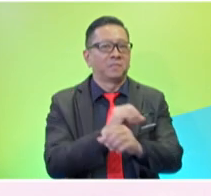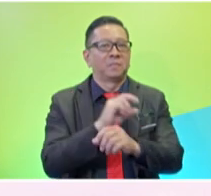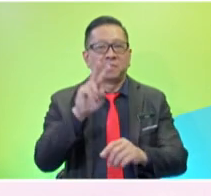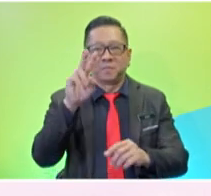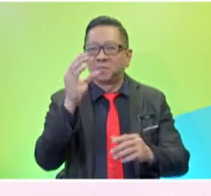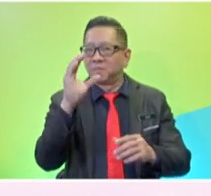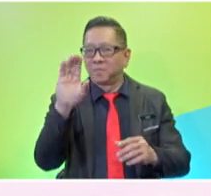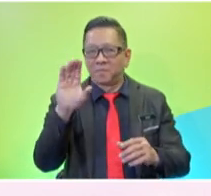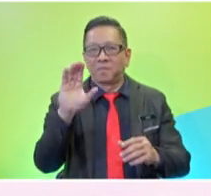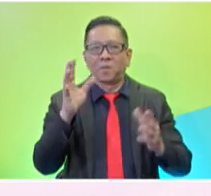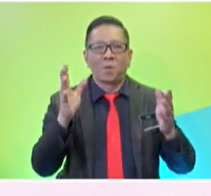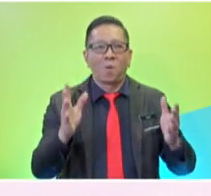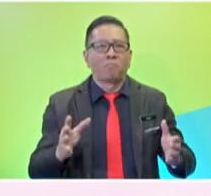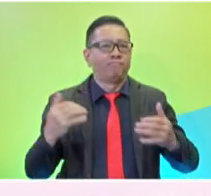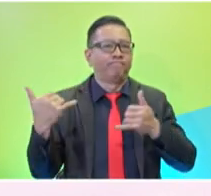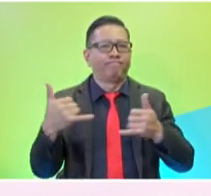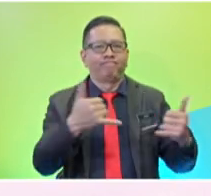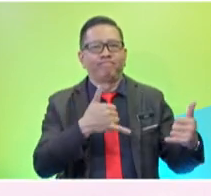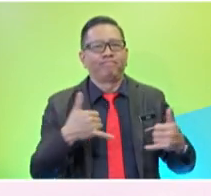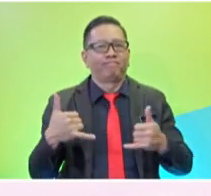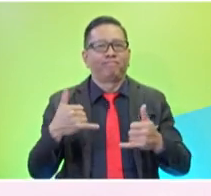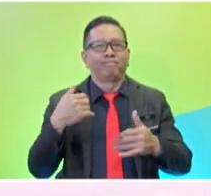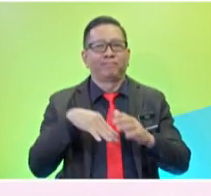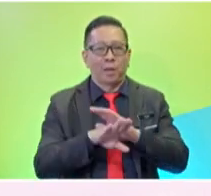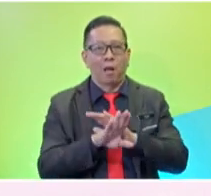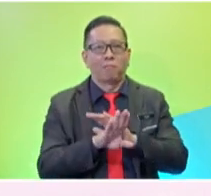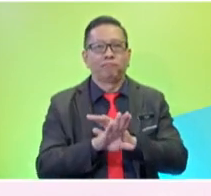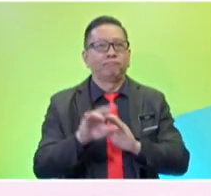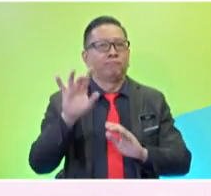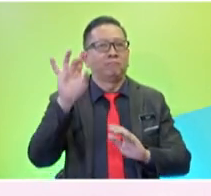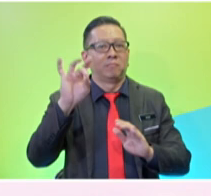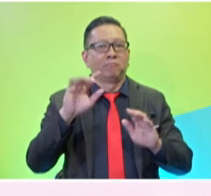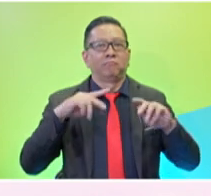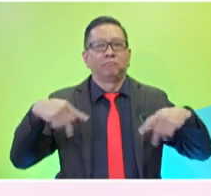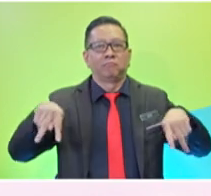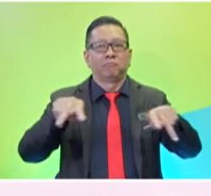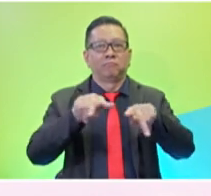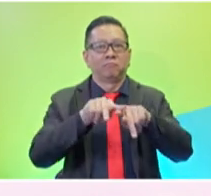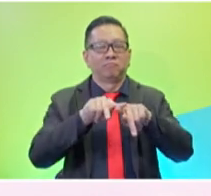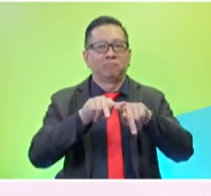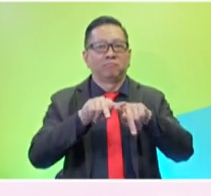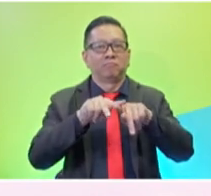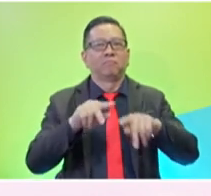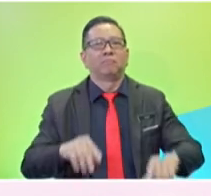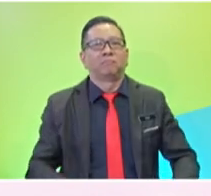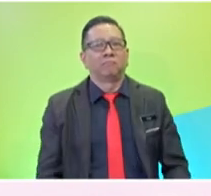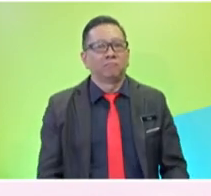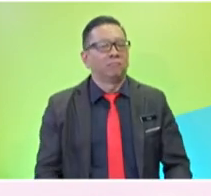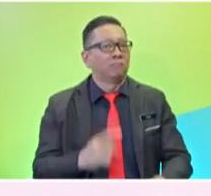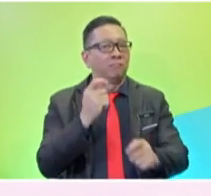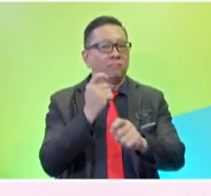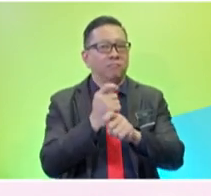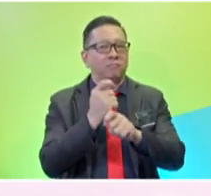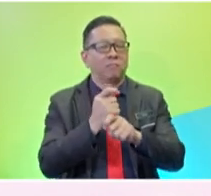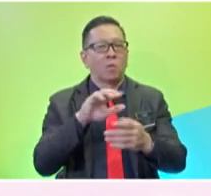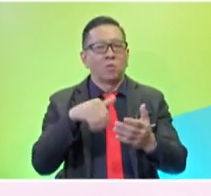200 orang pemain dalam 8 pasukan Rabi yang menyitai satu Candi Tentukan bilangan